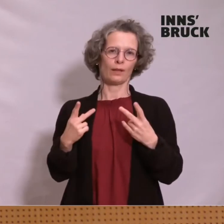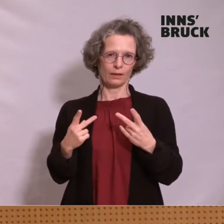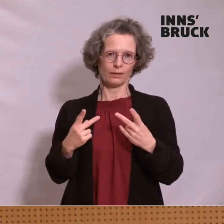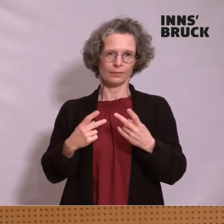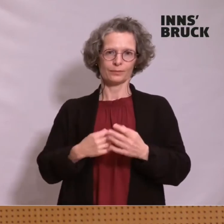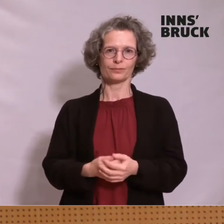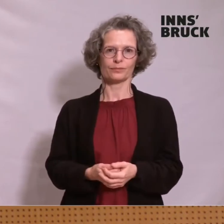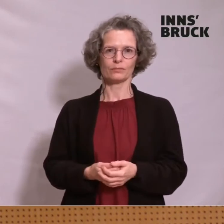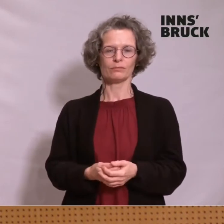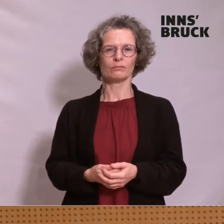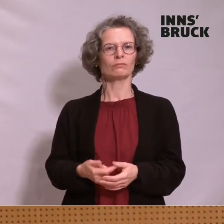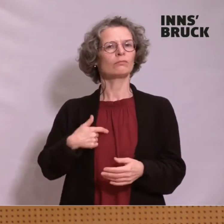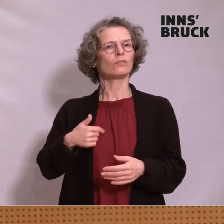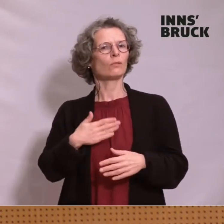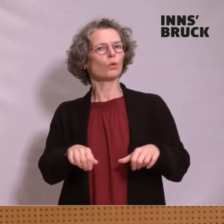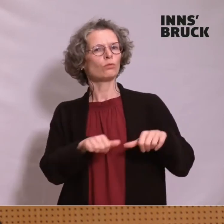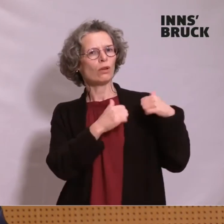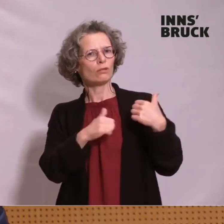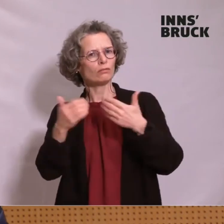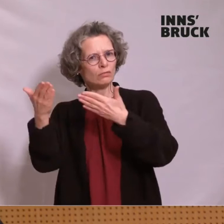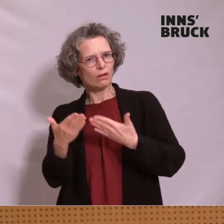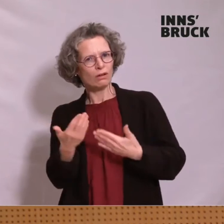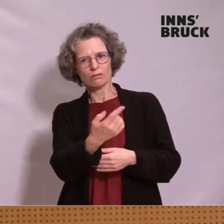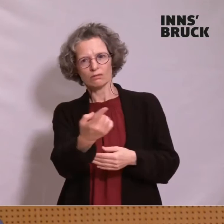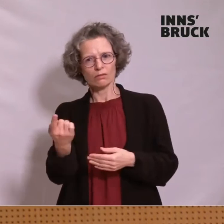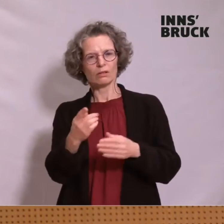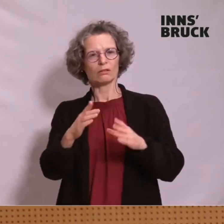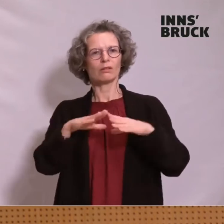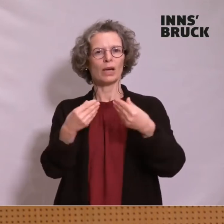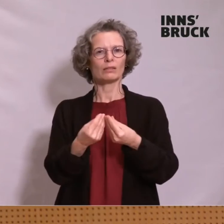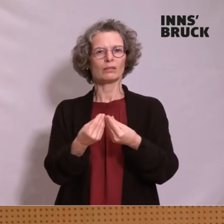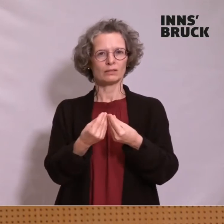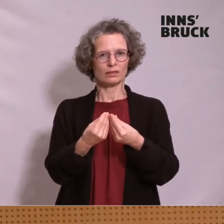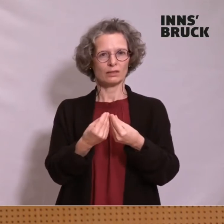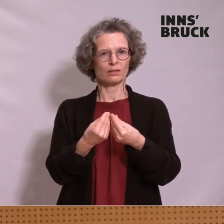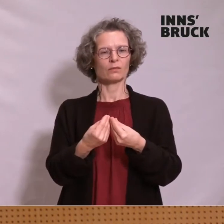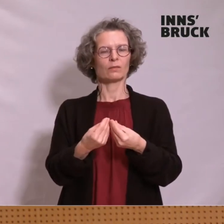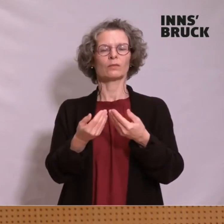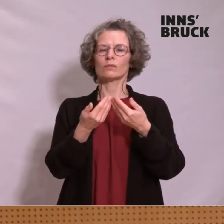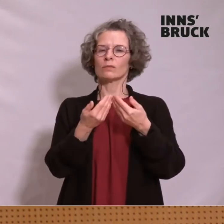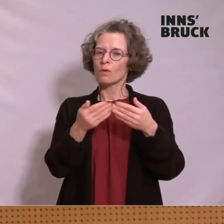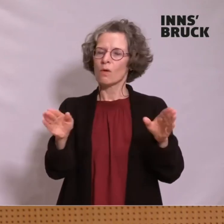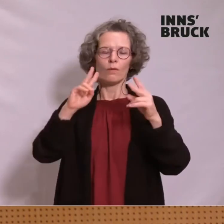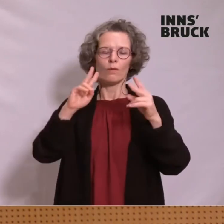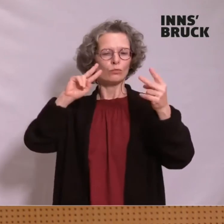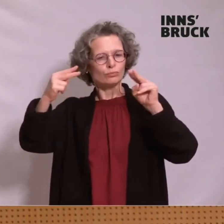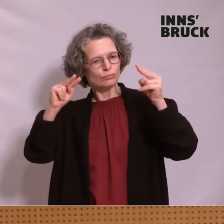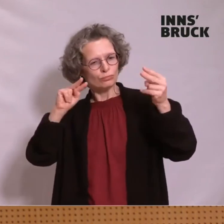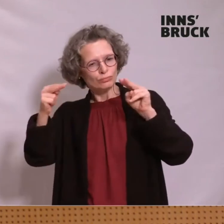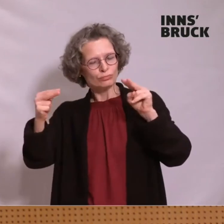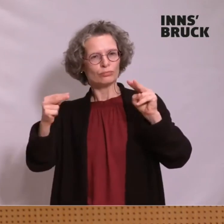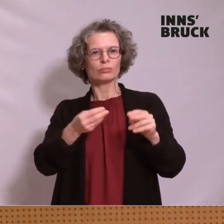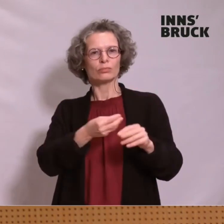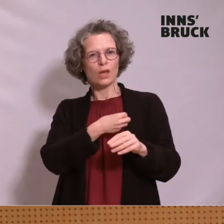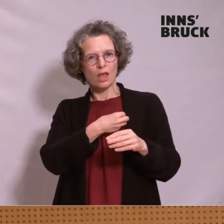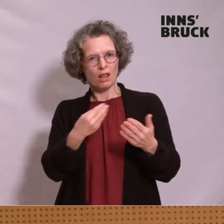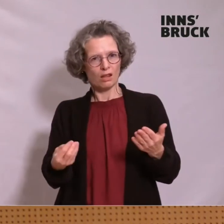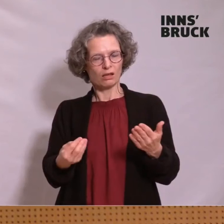Ich möchte herzlich einladen zu gemeinsamen, ehrlichen Betrachtungen und